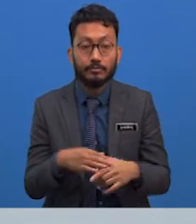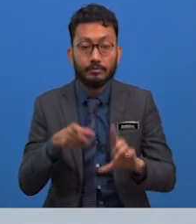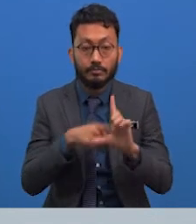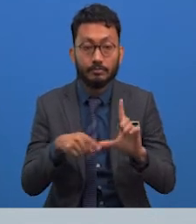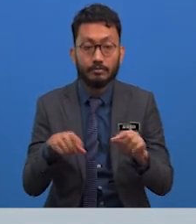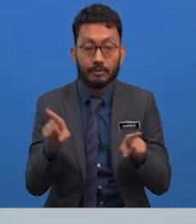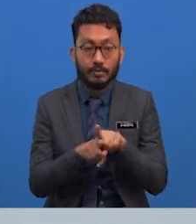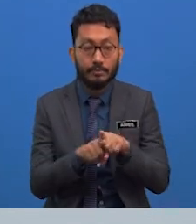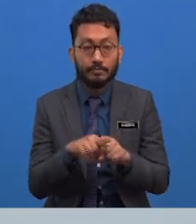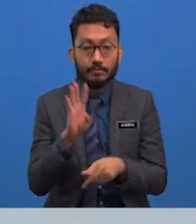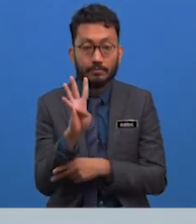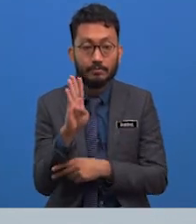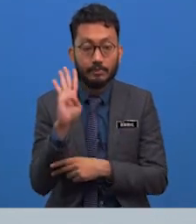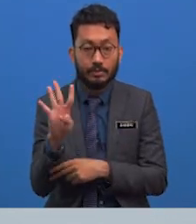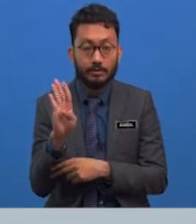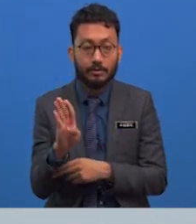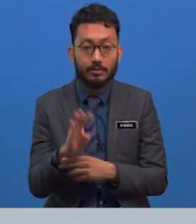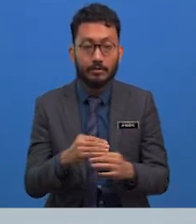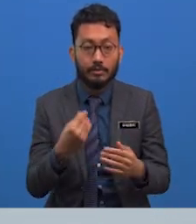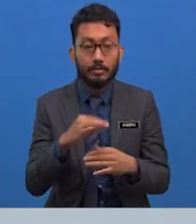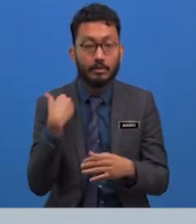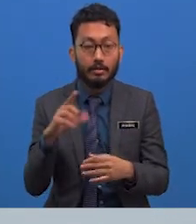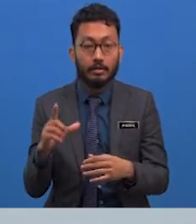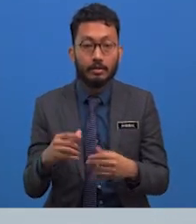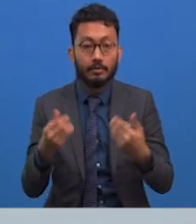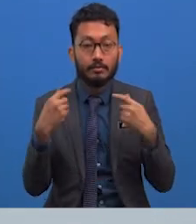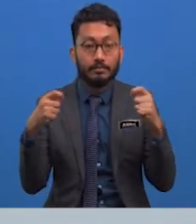4B yang dibentuk adalah